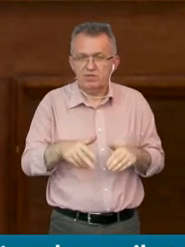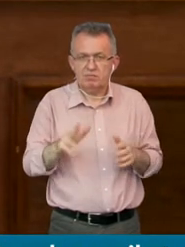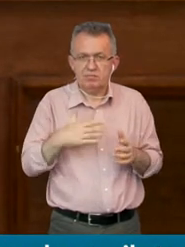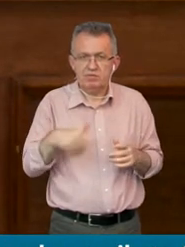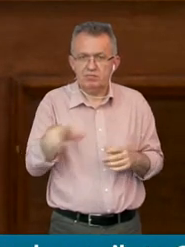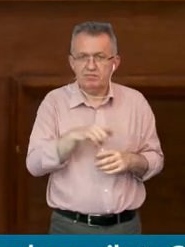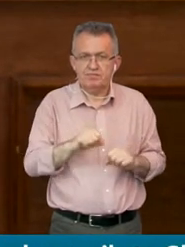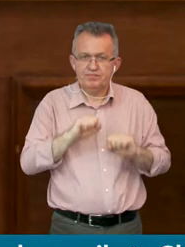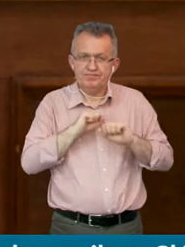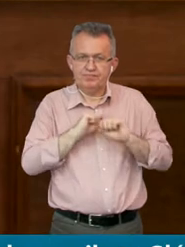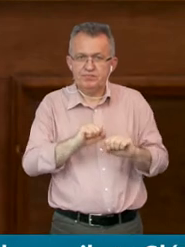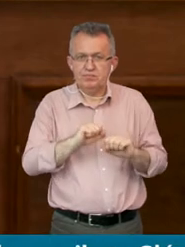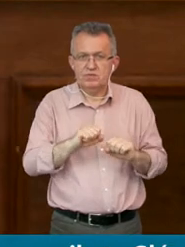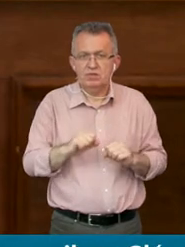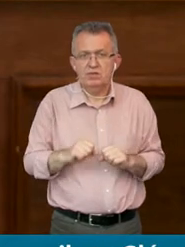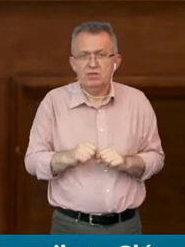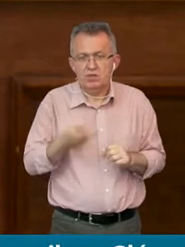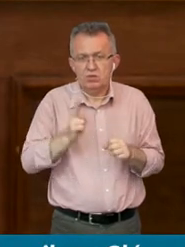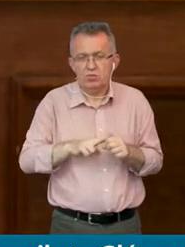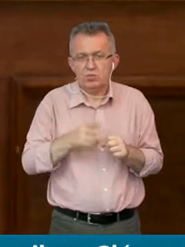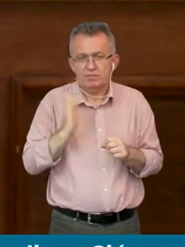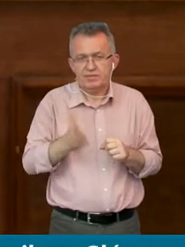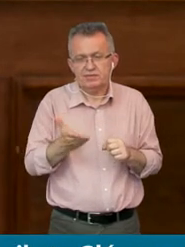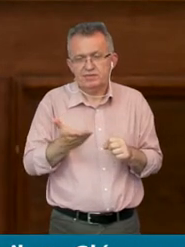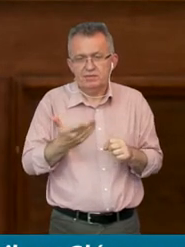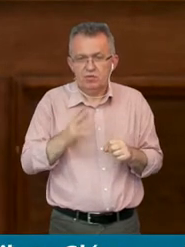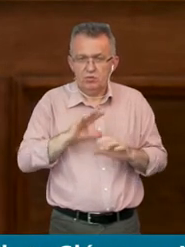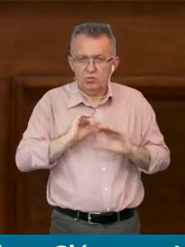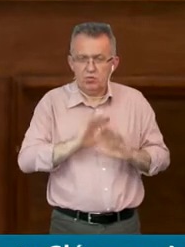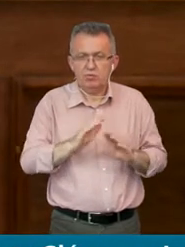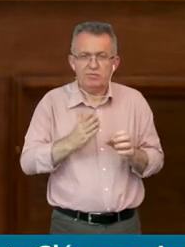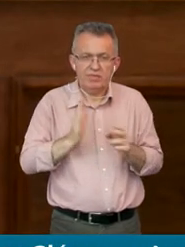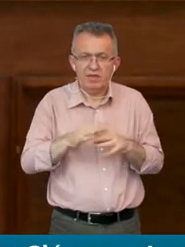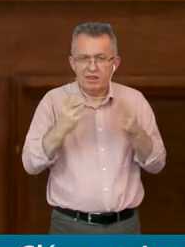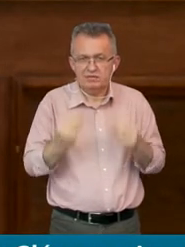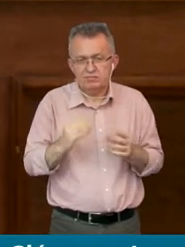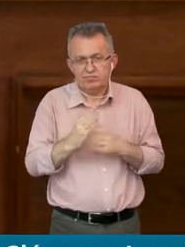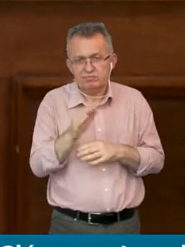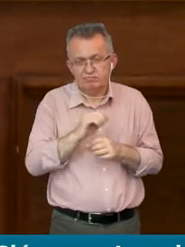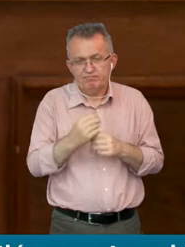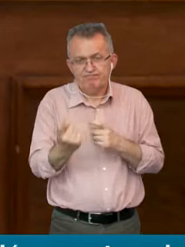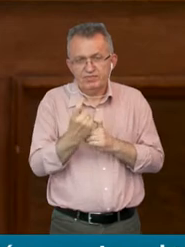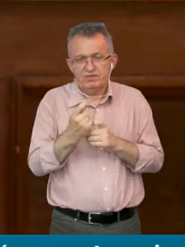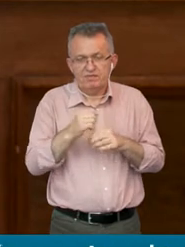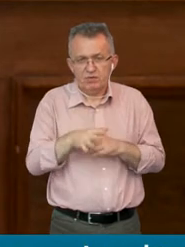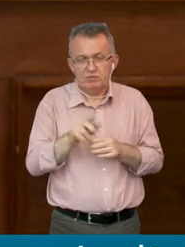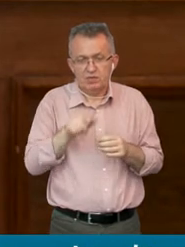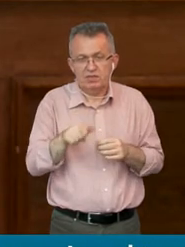mamy odporność już taką społeczną, która będzie nas chroniła na jesieni przed wirusem, więc